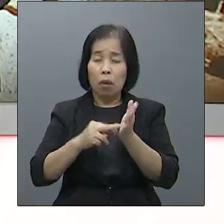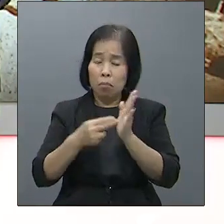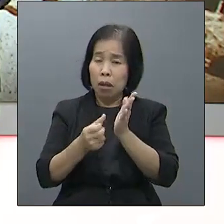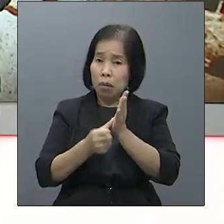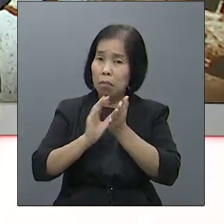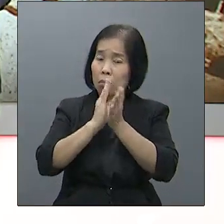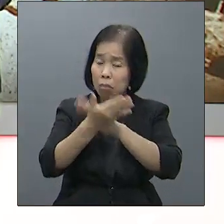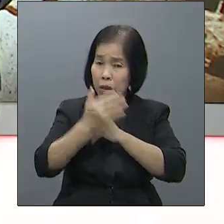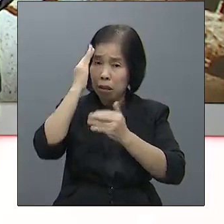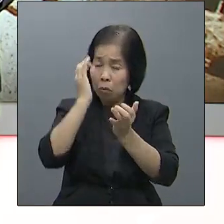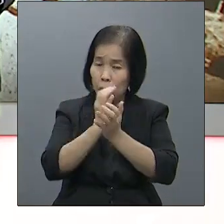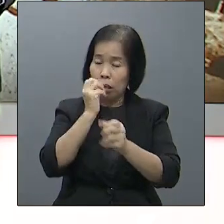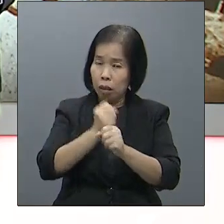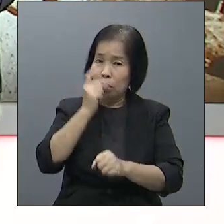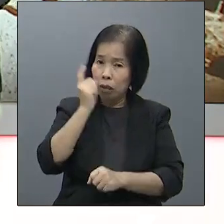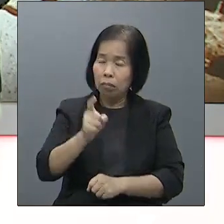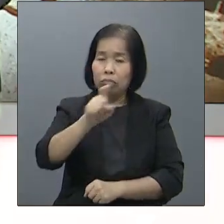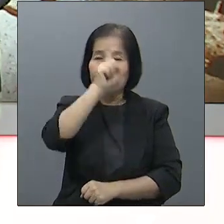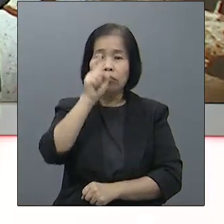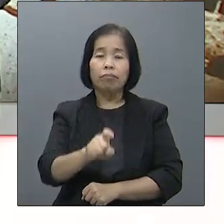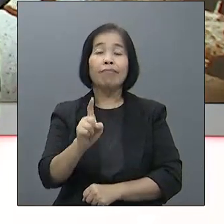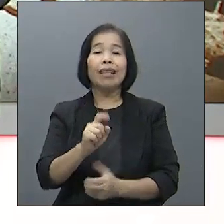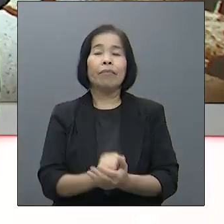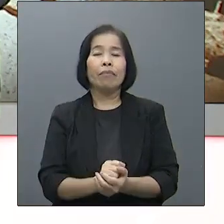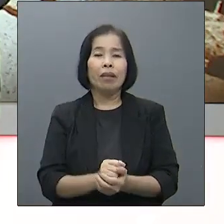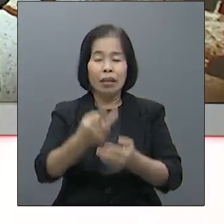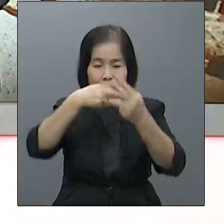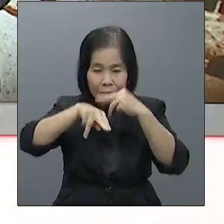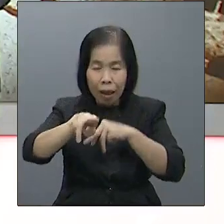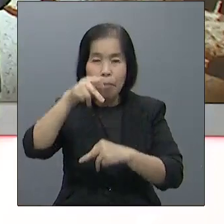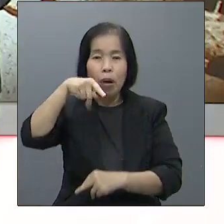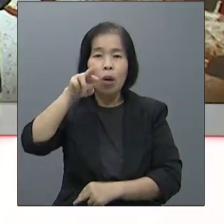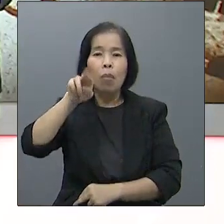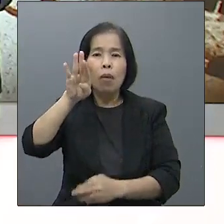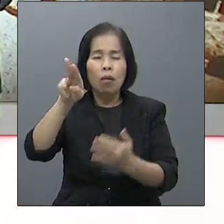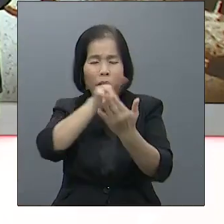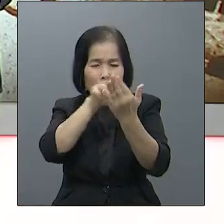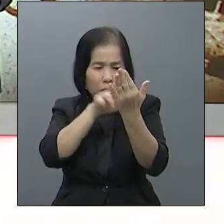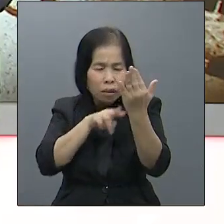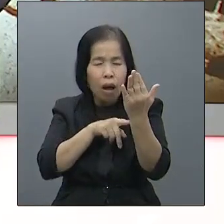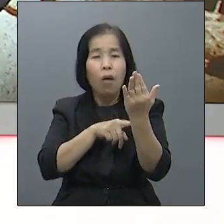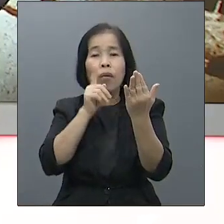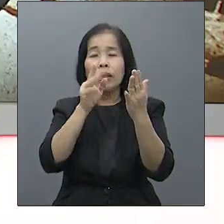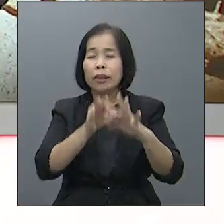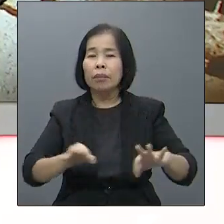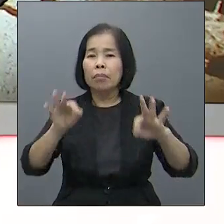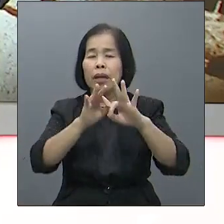รวจจะเกิดขนจิได้อย่างไรต้องไปดูจากใ่ในของพรบอรตัวนี้คุผชมจๆแล้วใจความหกสำคัมัมอย